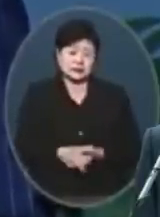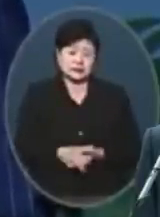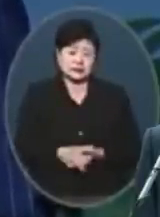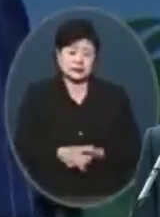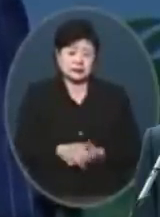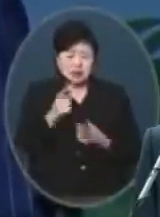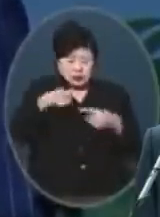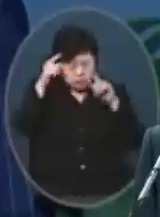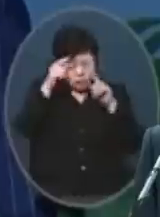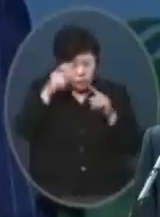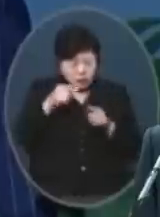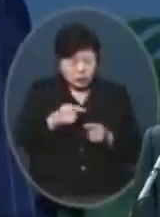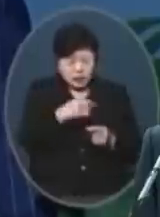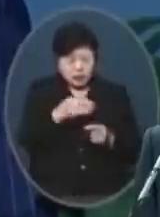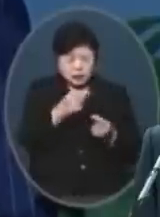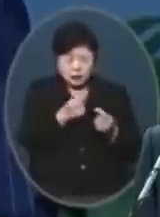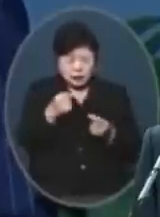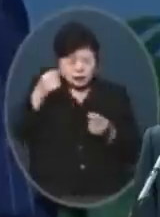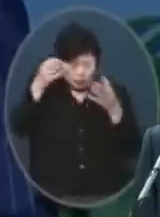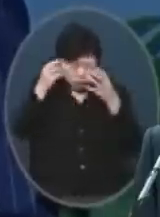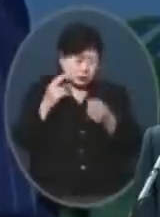지옥에 가는 것 같이 고통스럽습니다.